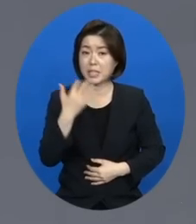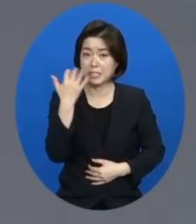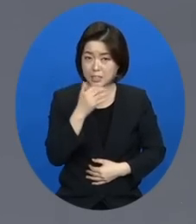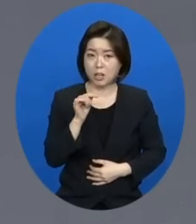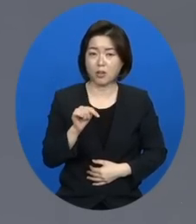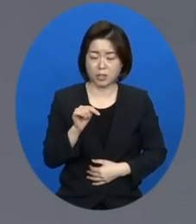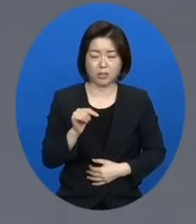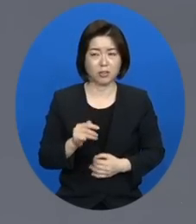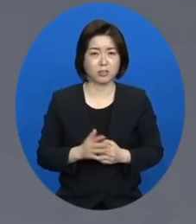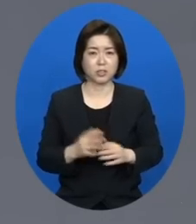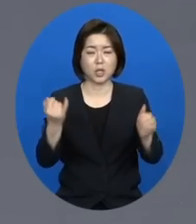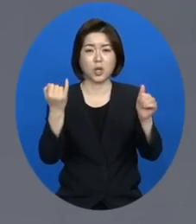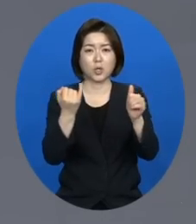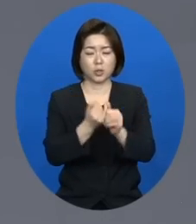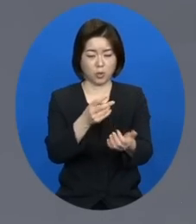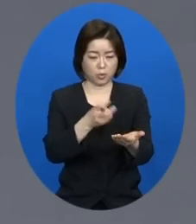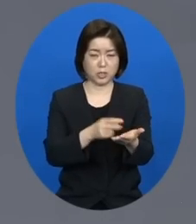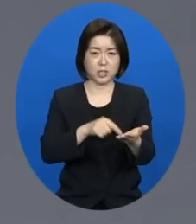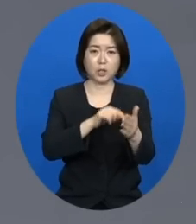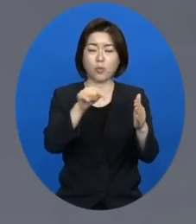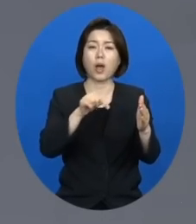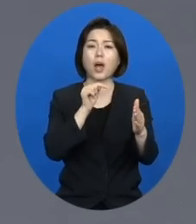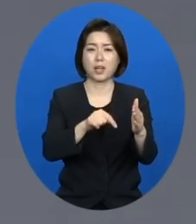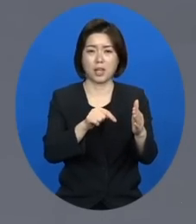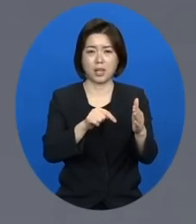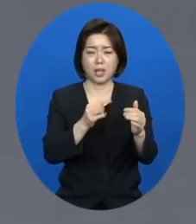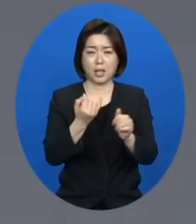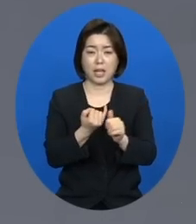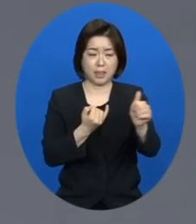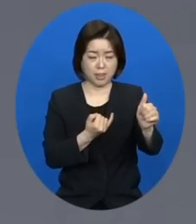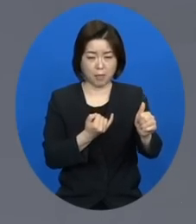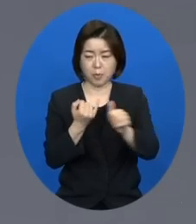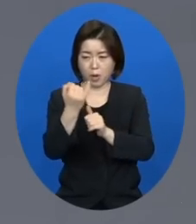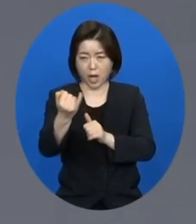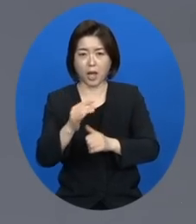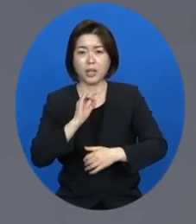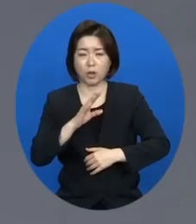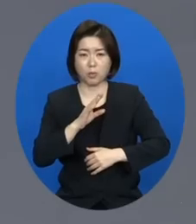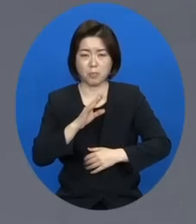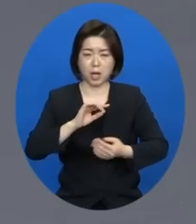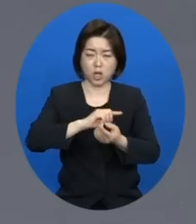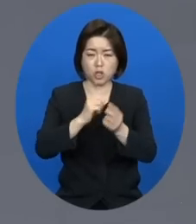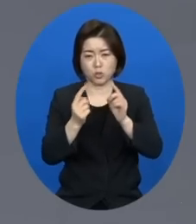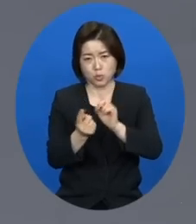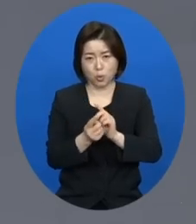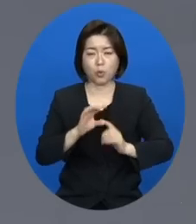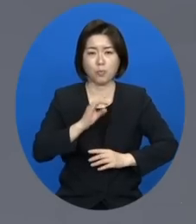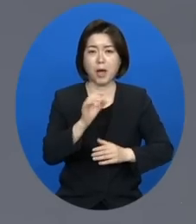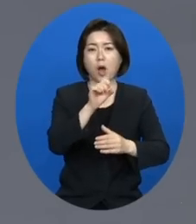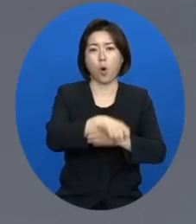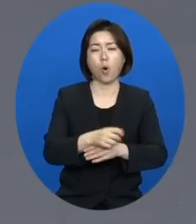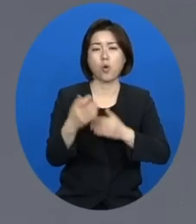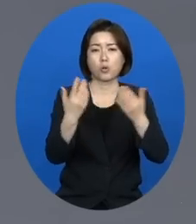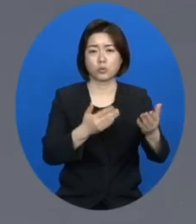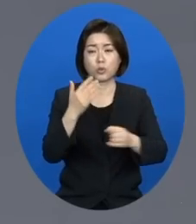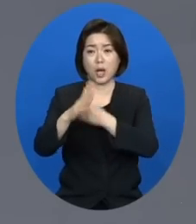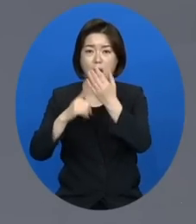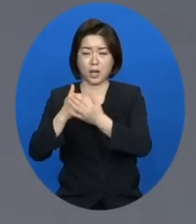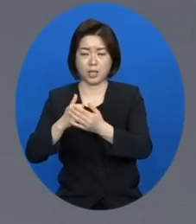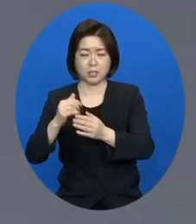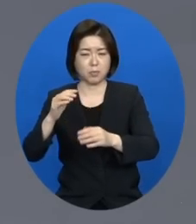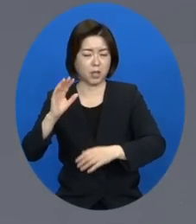것은 결혼 제도 안에서 남편과 아내에게만 서로에게만 배타적으로 제공되는 하나님의